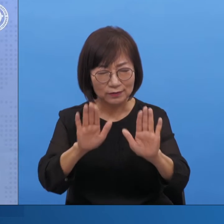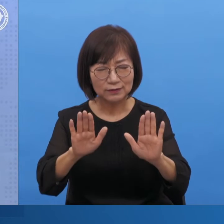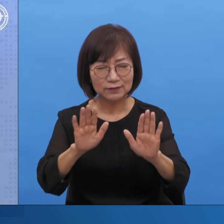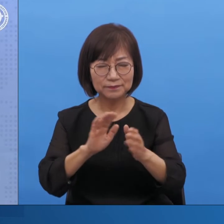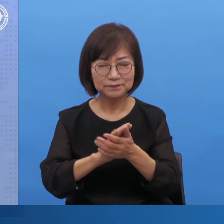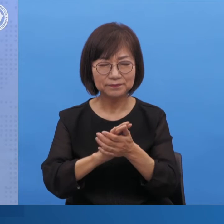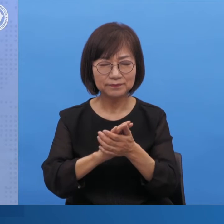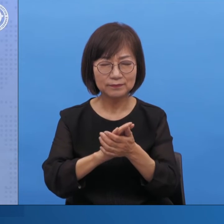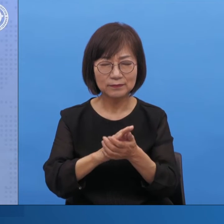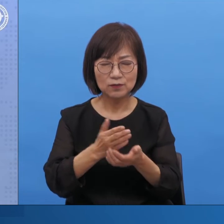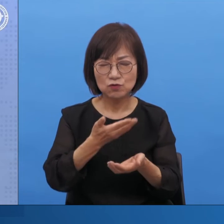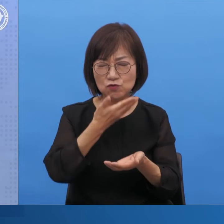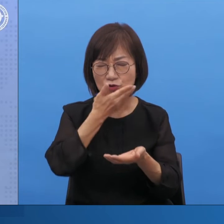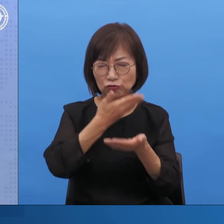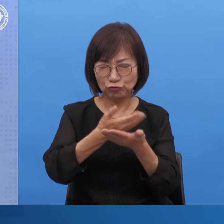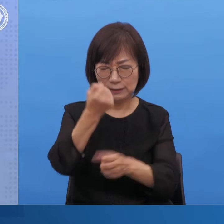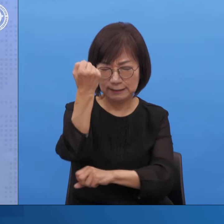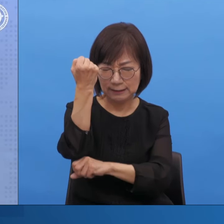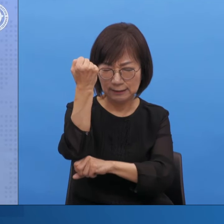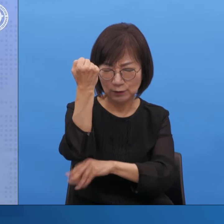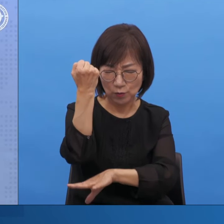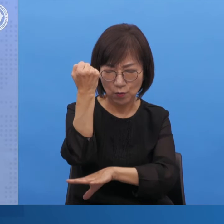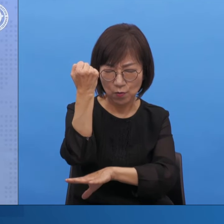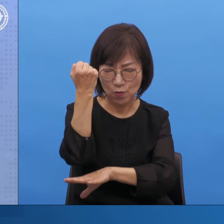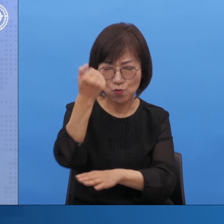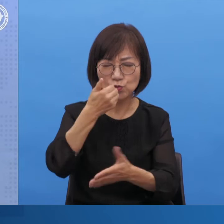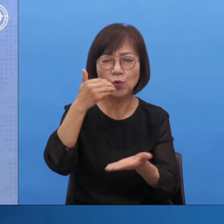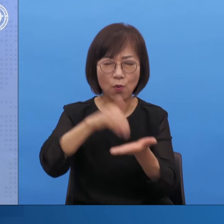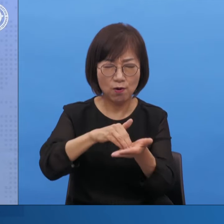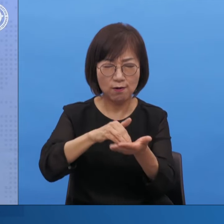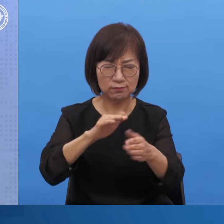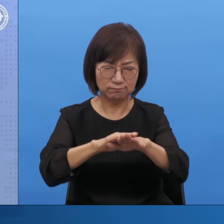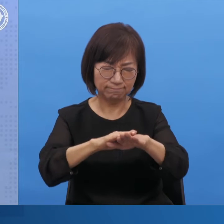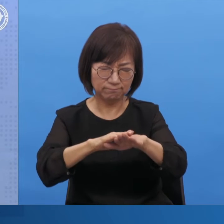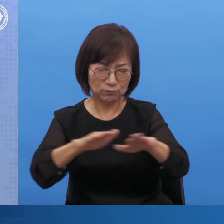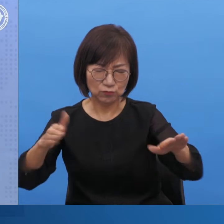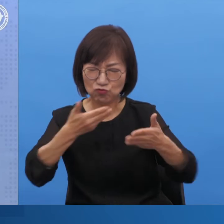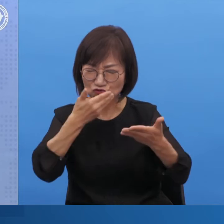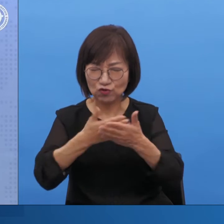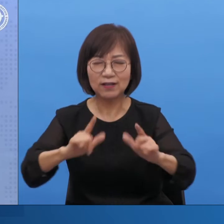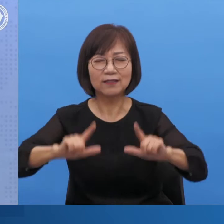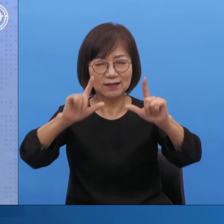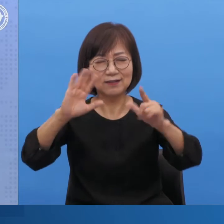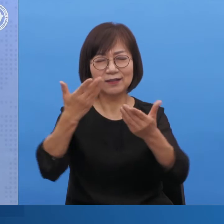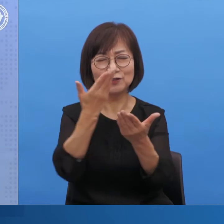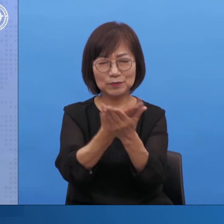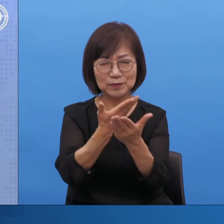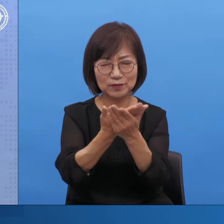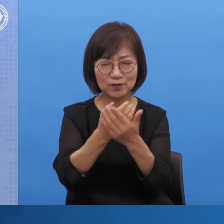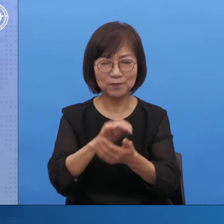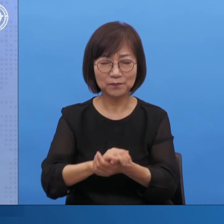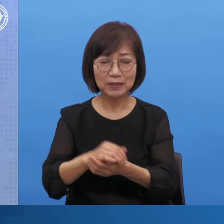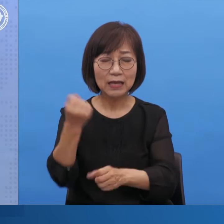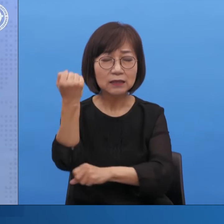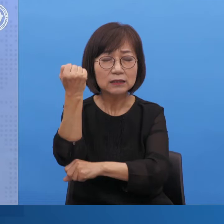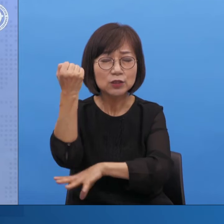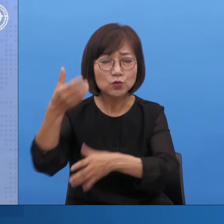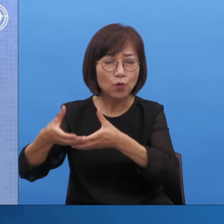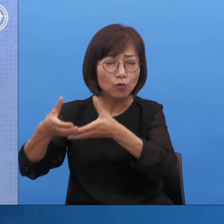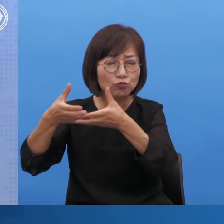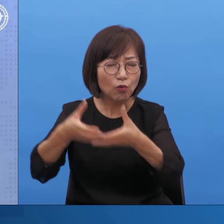머릿돌을 놓는 귀중한 날이 되게 해 주옵소서. May today be a precious day. We will place that cornerstone. 기초를 반석 위에